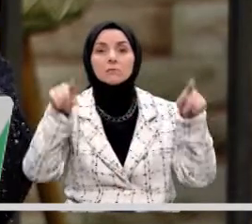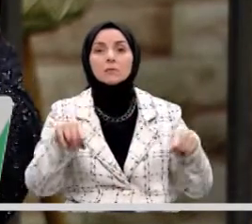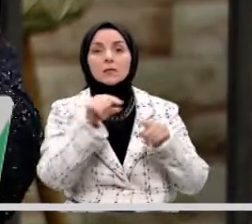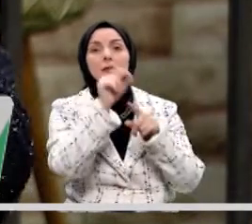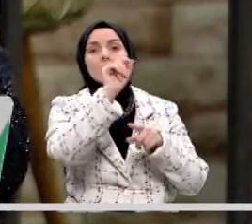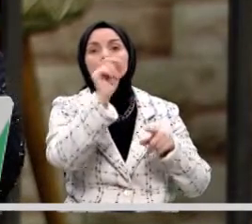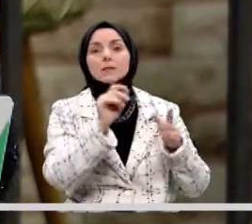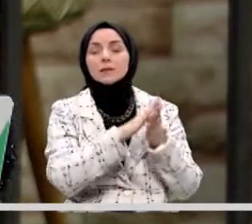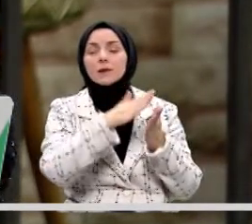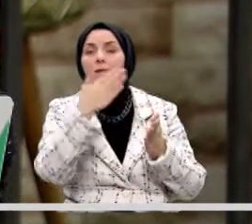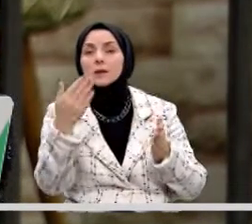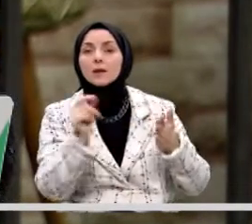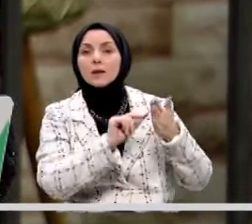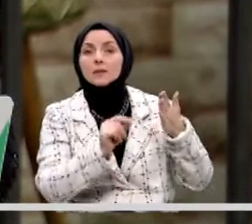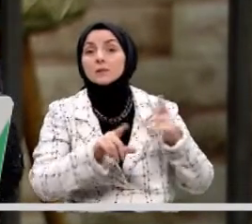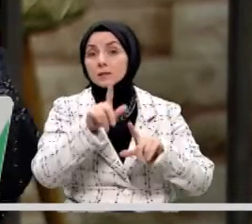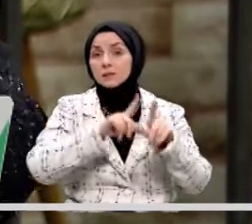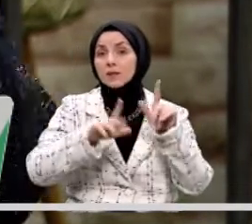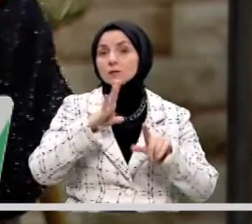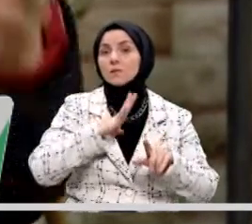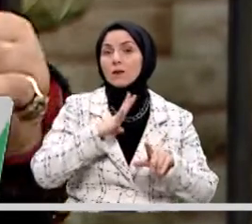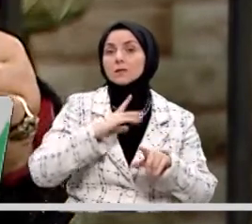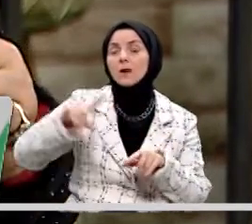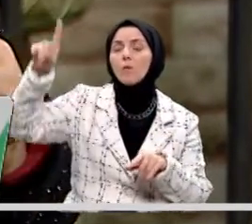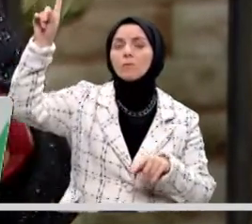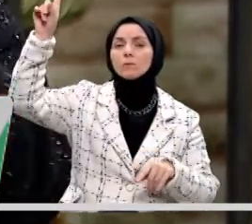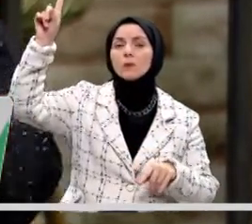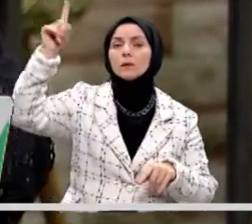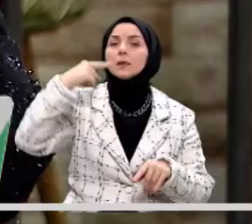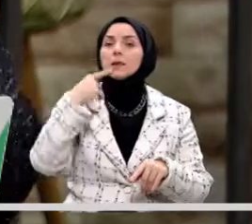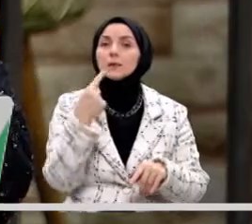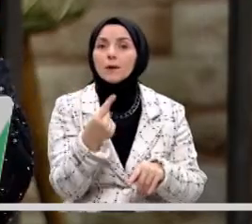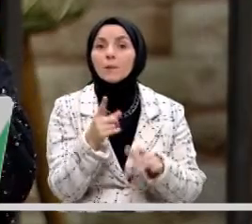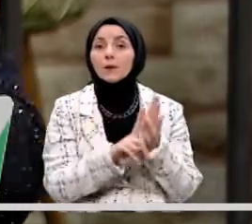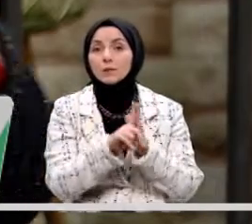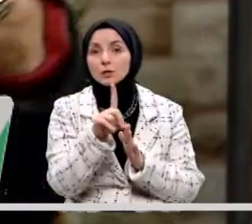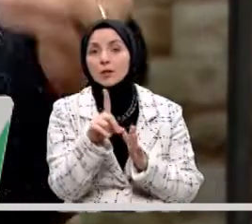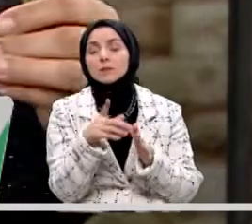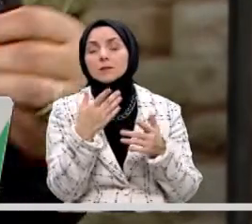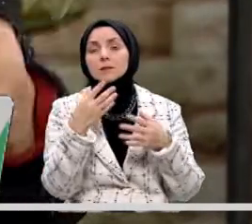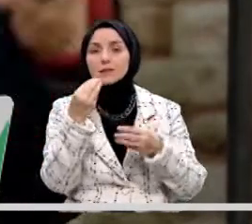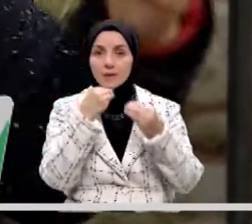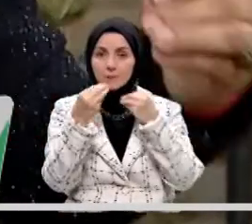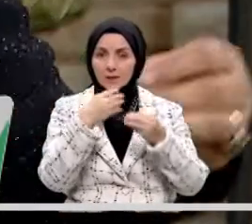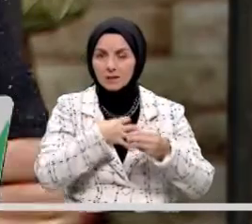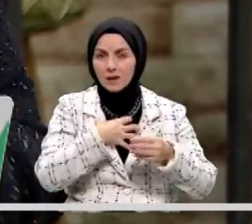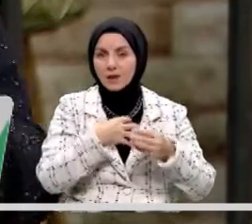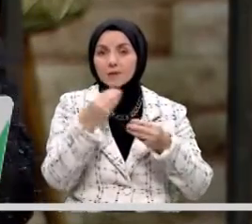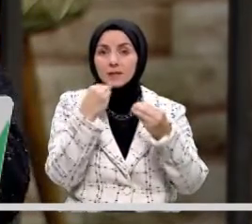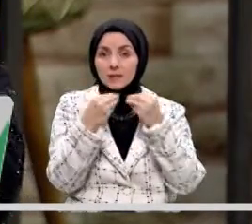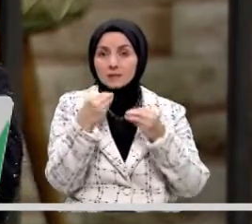sıkılmasın ihtiyacı varsa parmağını kaldırıp söylemeyi başarsın ve sen ve senin yesin yemeğini yesin yani